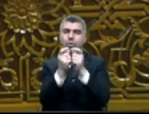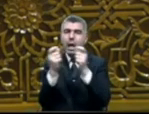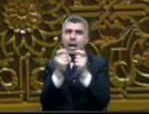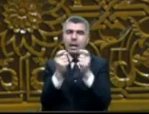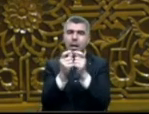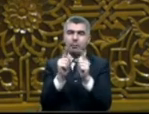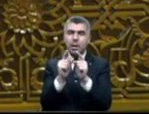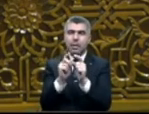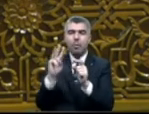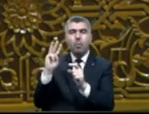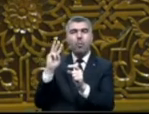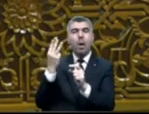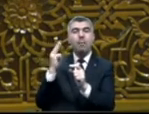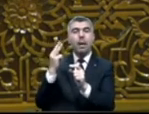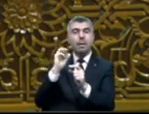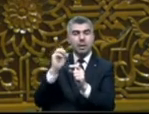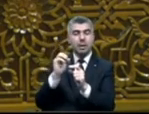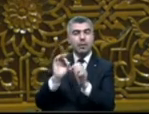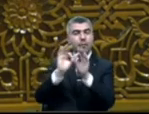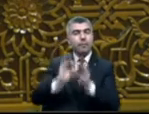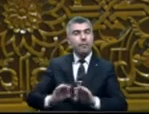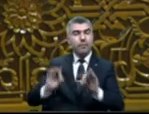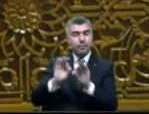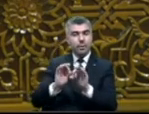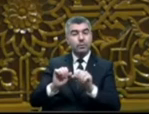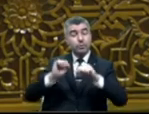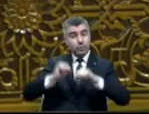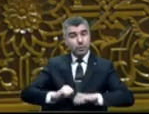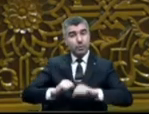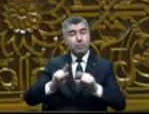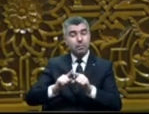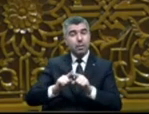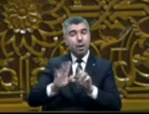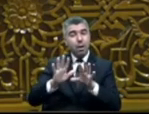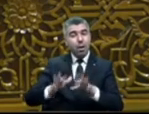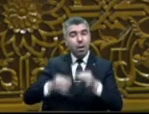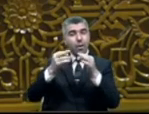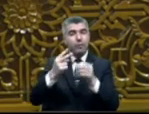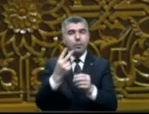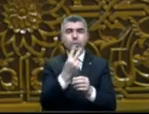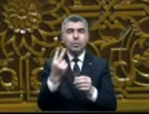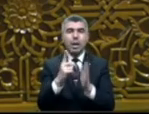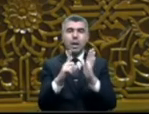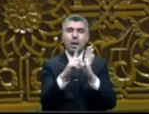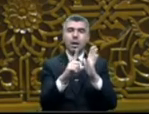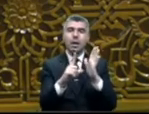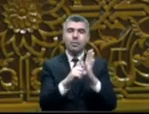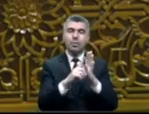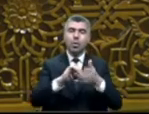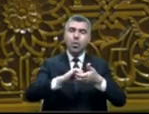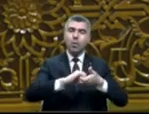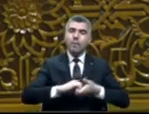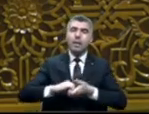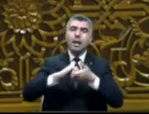الذي ترى أنه يتسم بتعقيد غير مسبوق، لتتفاعل بشكل إيجابي مع مقترحي القانونين المقدمين من طرف مجموعة